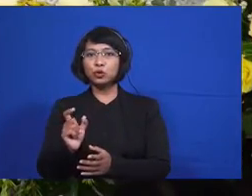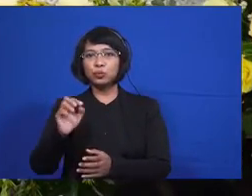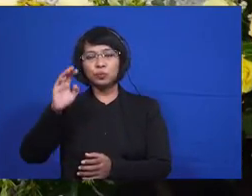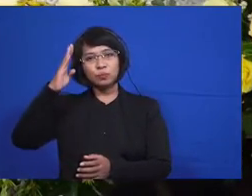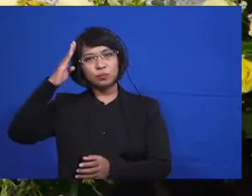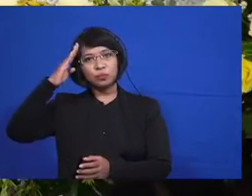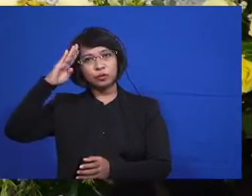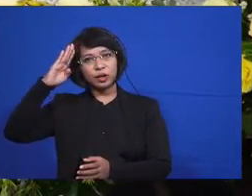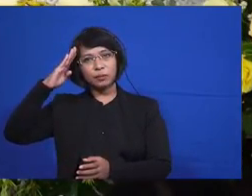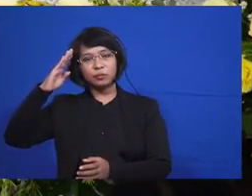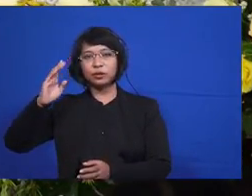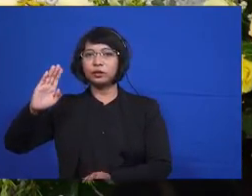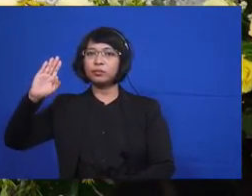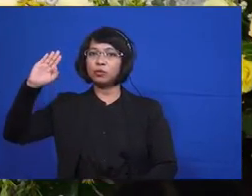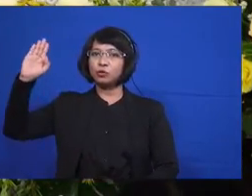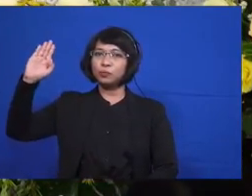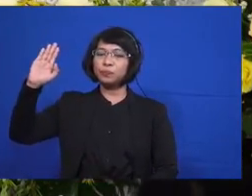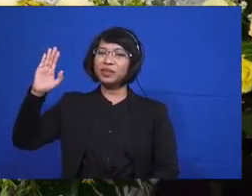Dengan cinta kasih,